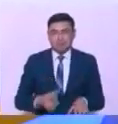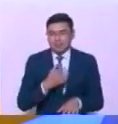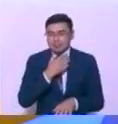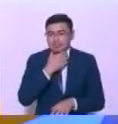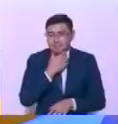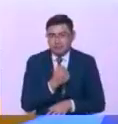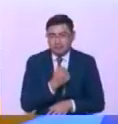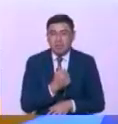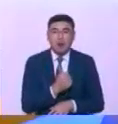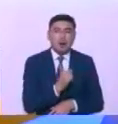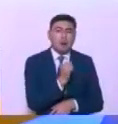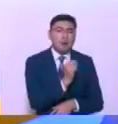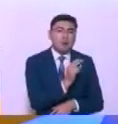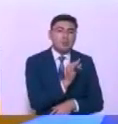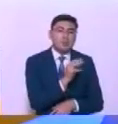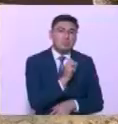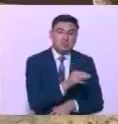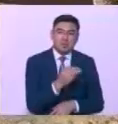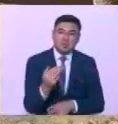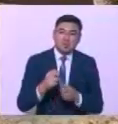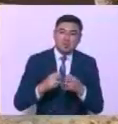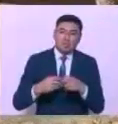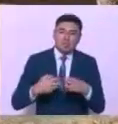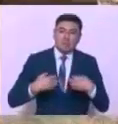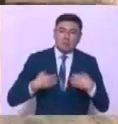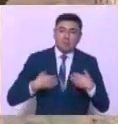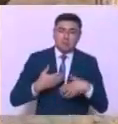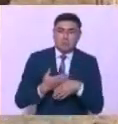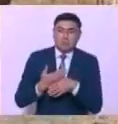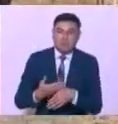местный Акимат не спешит решить проблему спортсмены